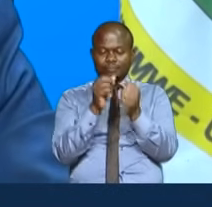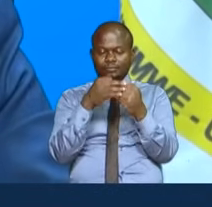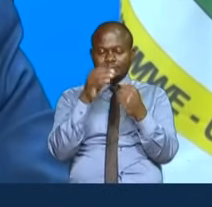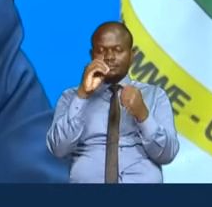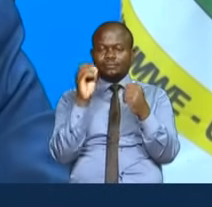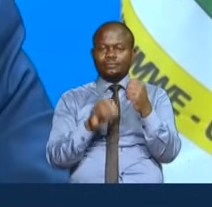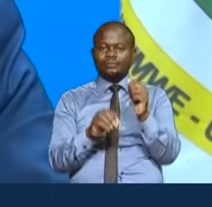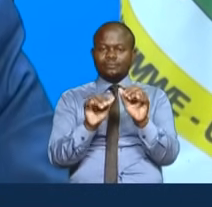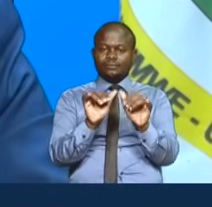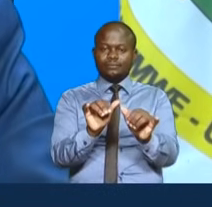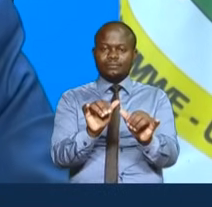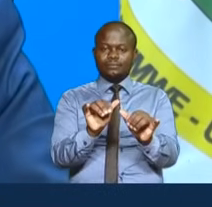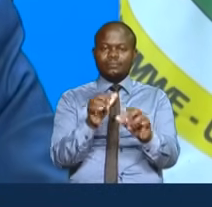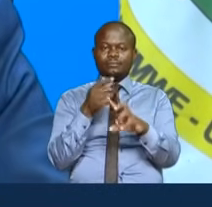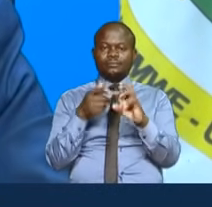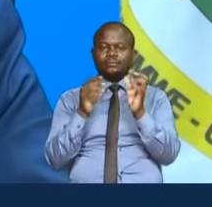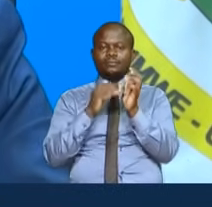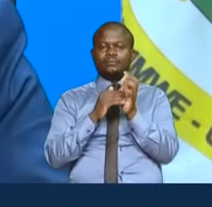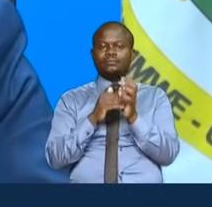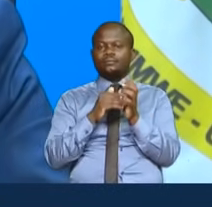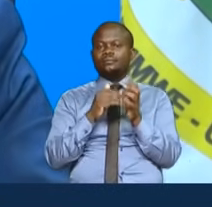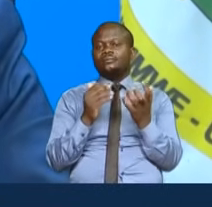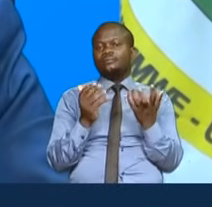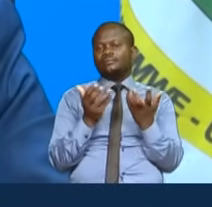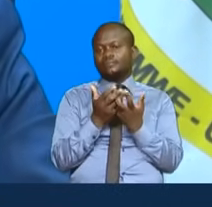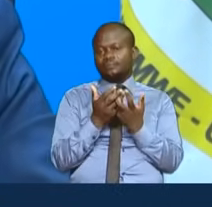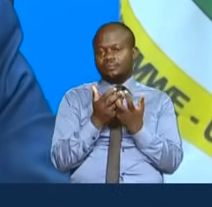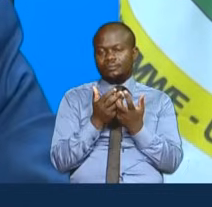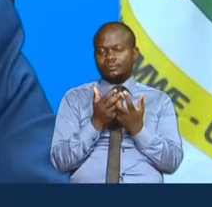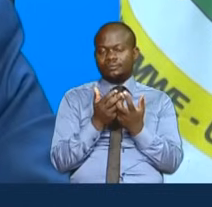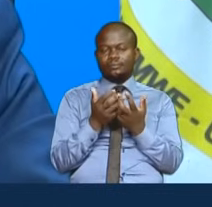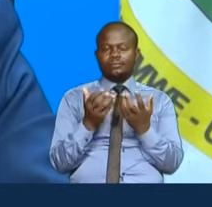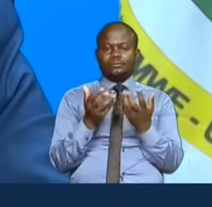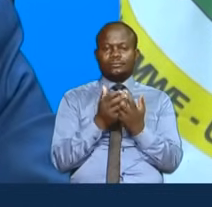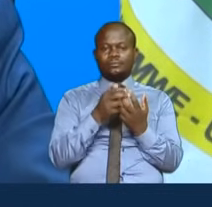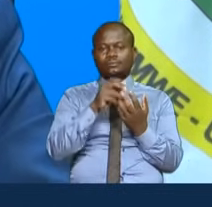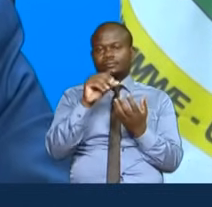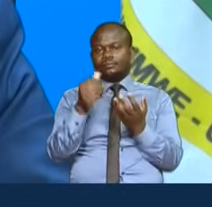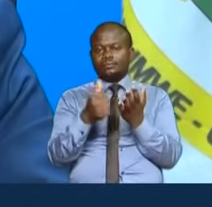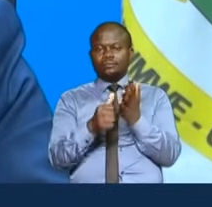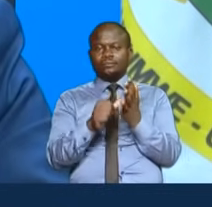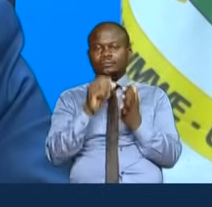18% ariko ikabijyanye n'ikindi kibazo kivuga